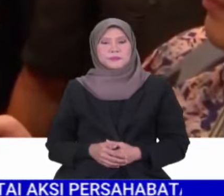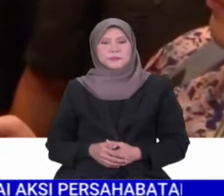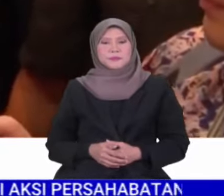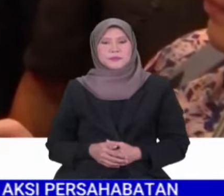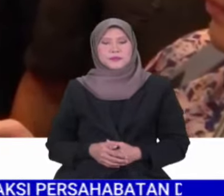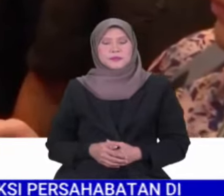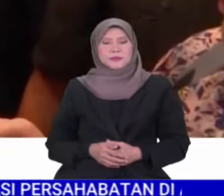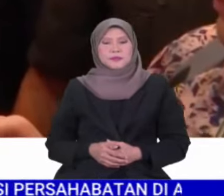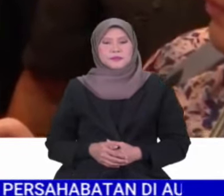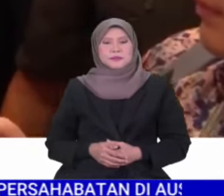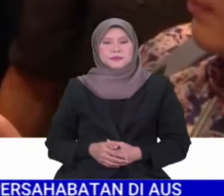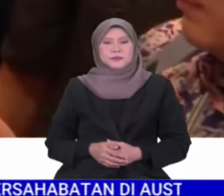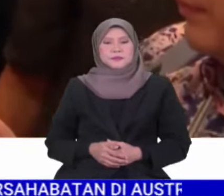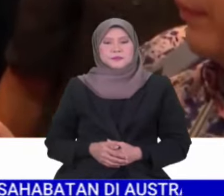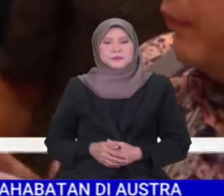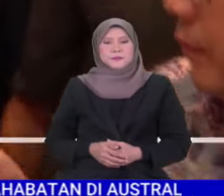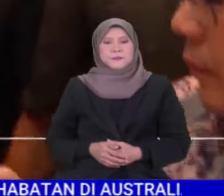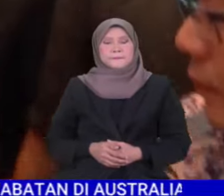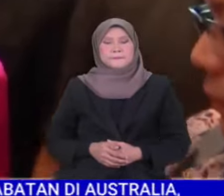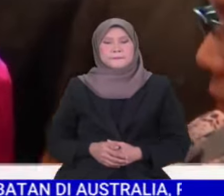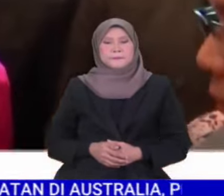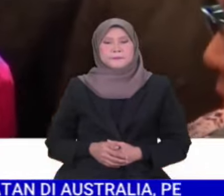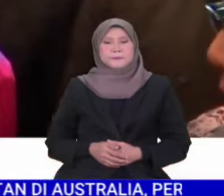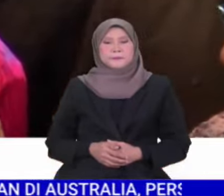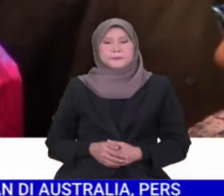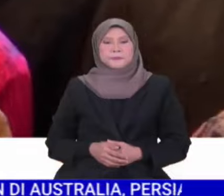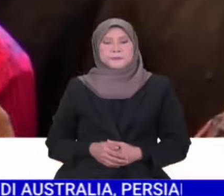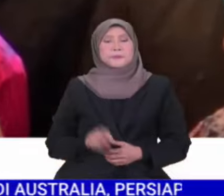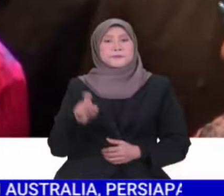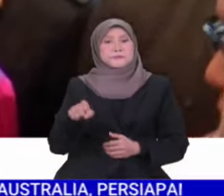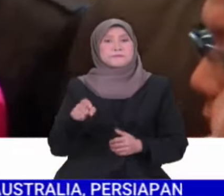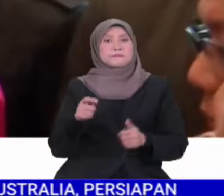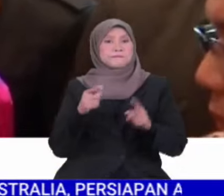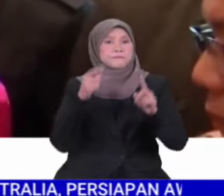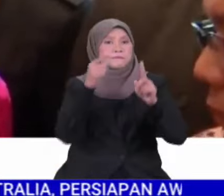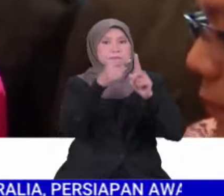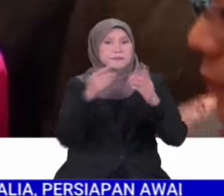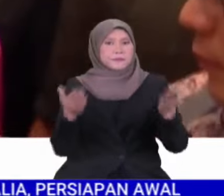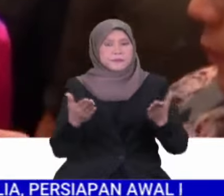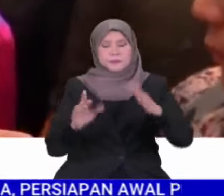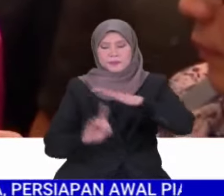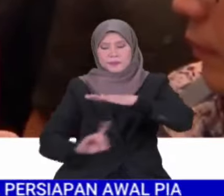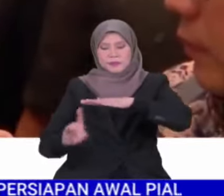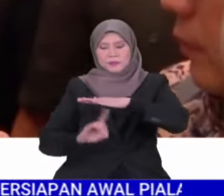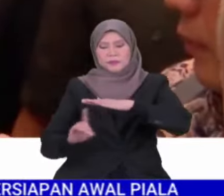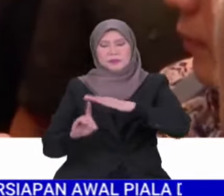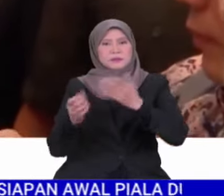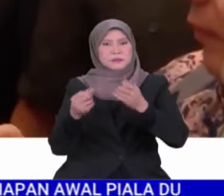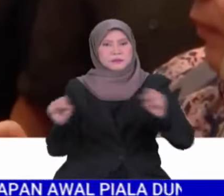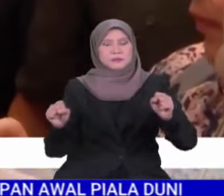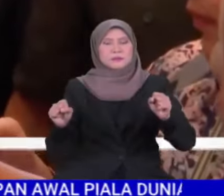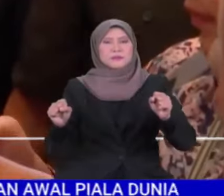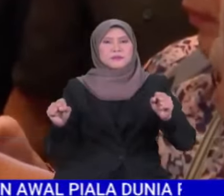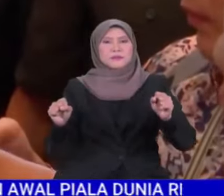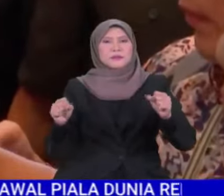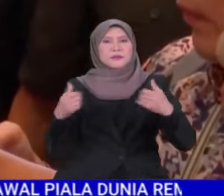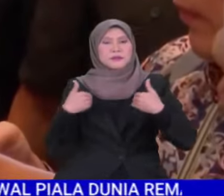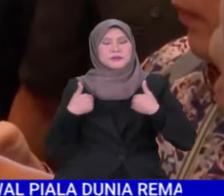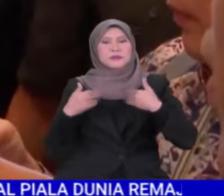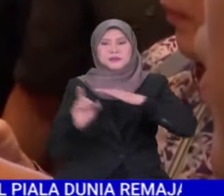Idealisme ini mesti diterjemahkan kepada dasar yang sedia ada dan modifikasi